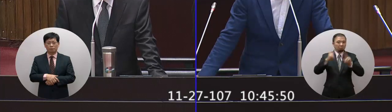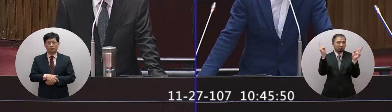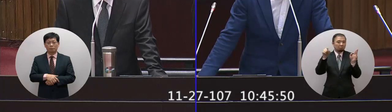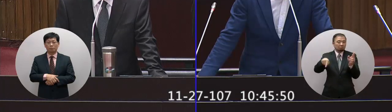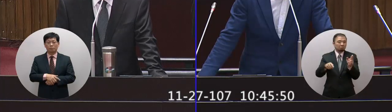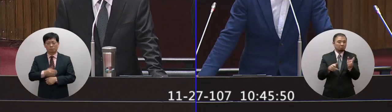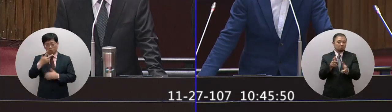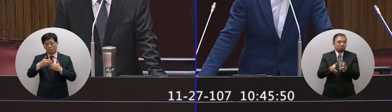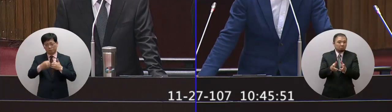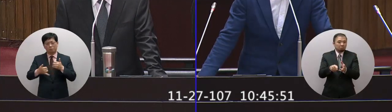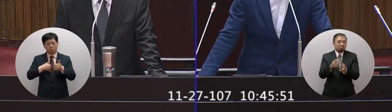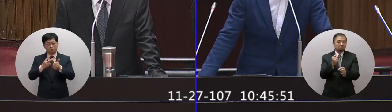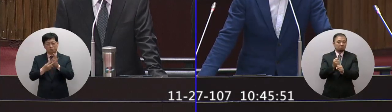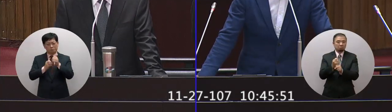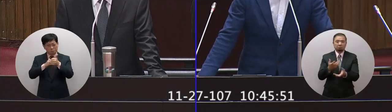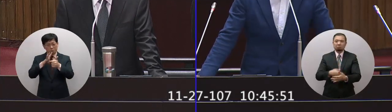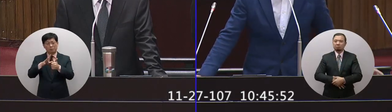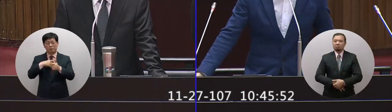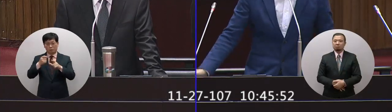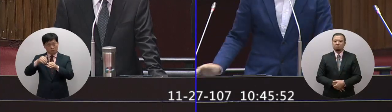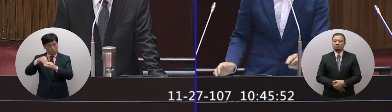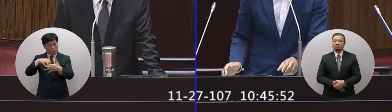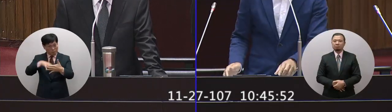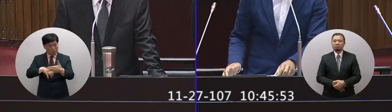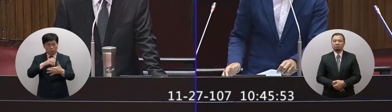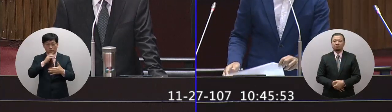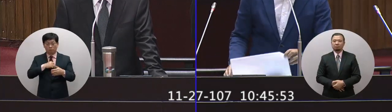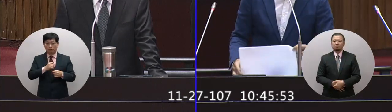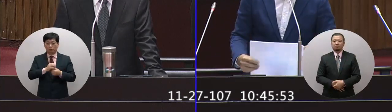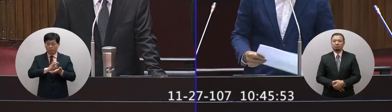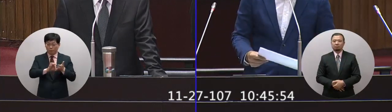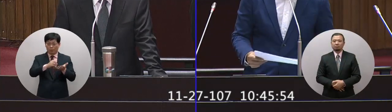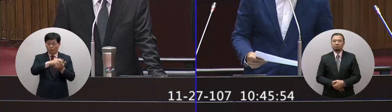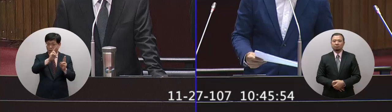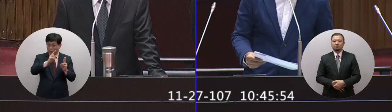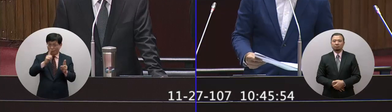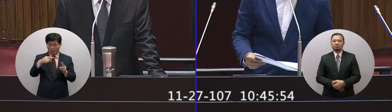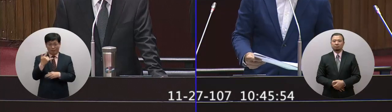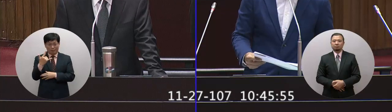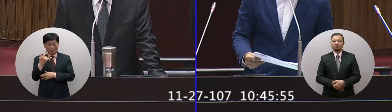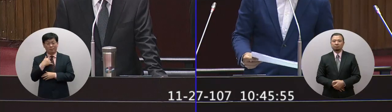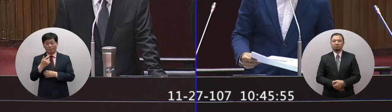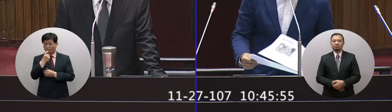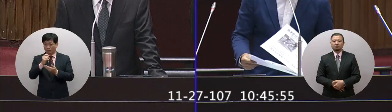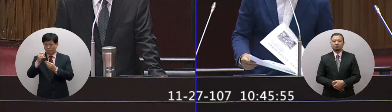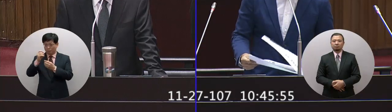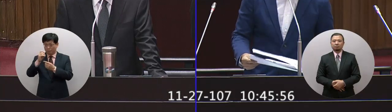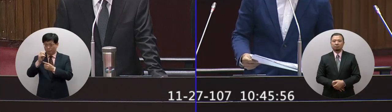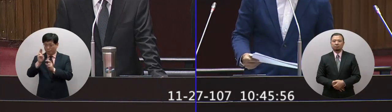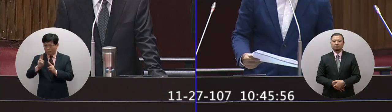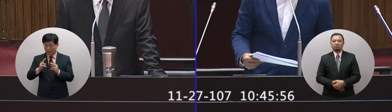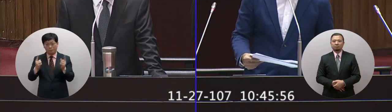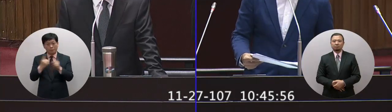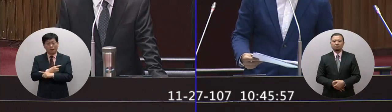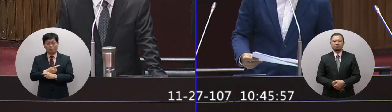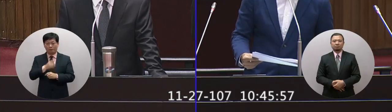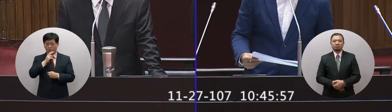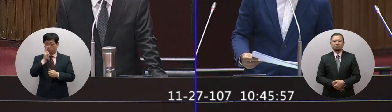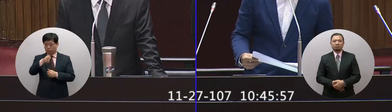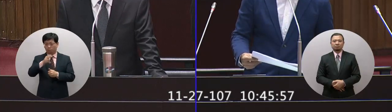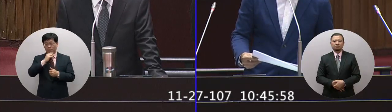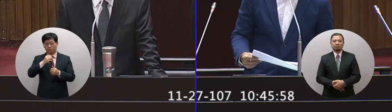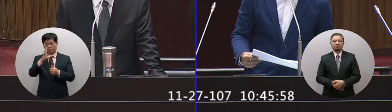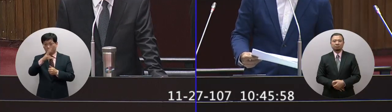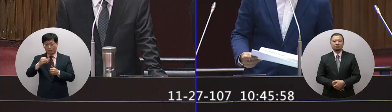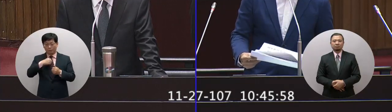这区委，我跟你说明哦，因为公投的内容是以核养绿啦，啊，也就是说他要求删除电业